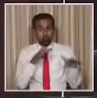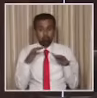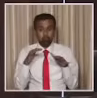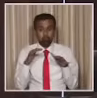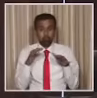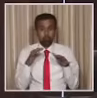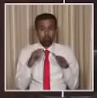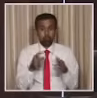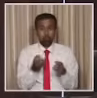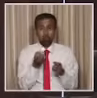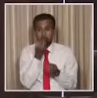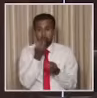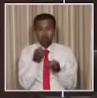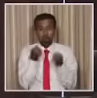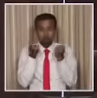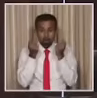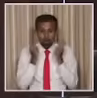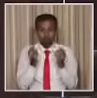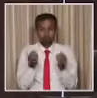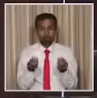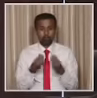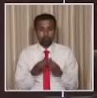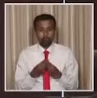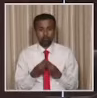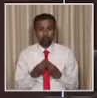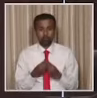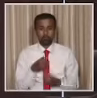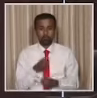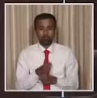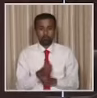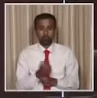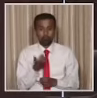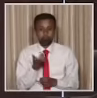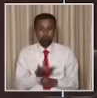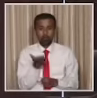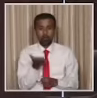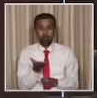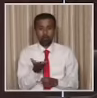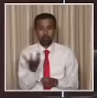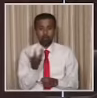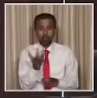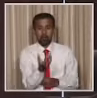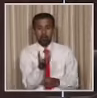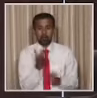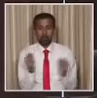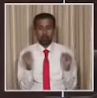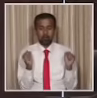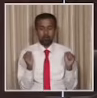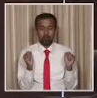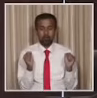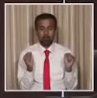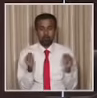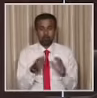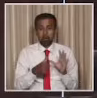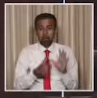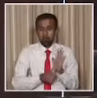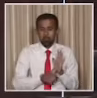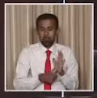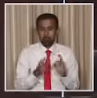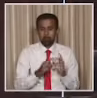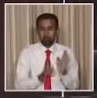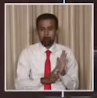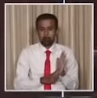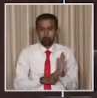එන්නේ. මේ මල් මොන මොකක් හරි හරාවිලා මල් එනෝ නම් ආණ්ඩුවට කොච්චර වටිනවද? මේ ගල්ලේනේ වට බයේ ඔබතුමාලා 50ක් දාගෙන